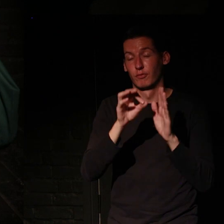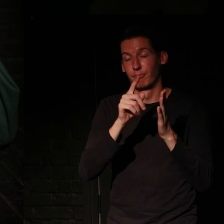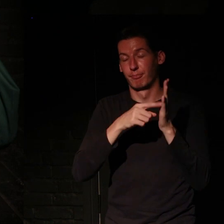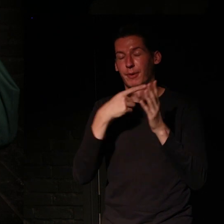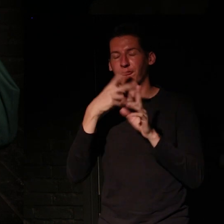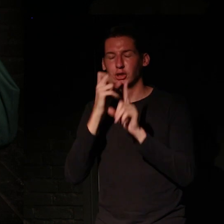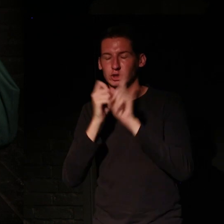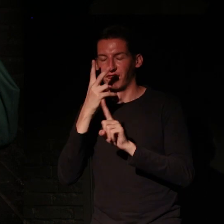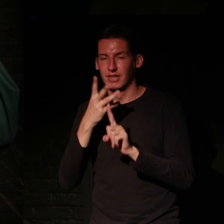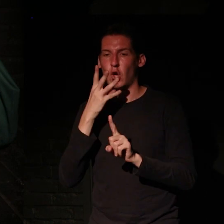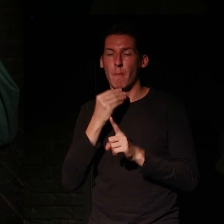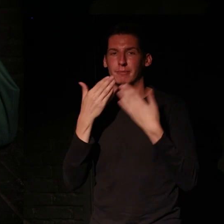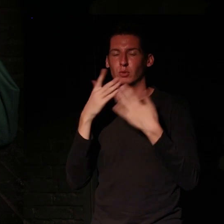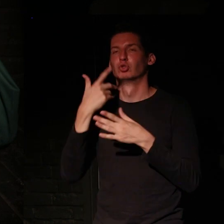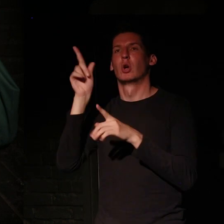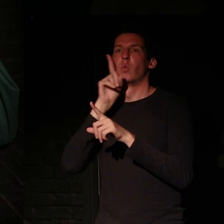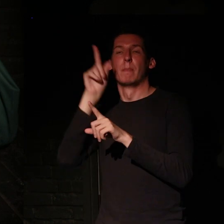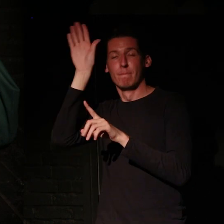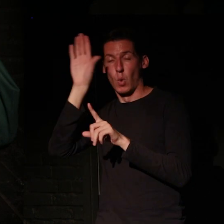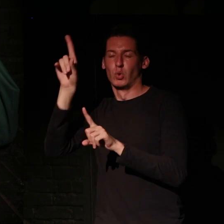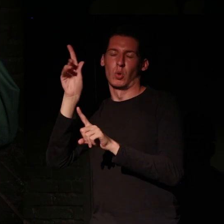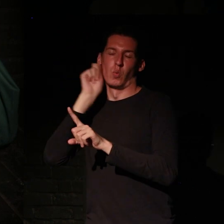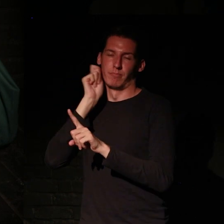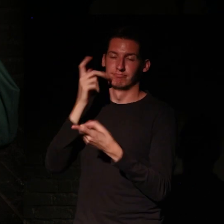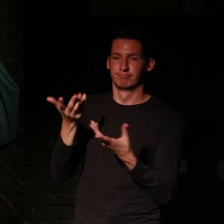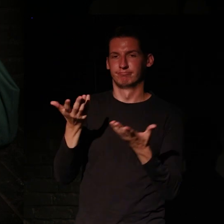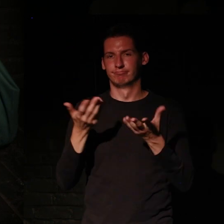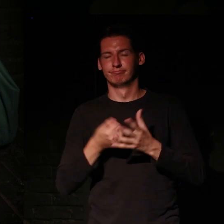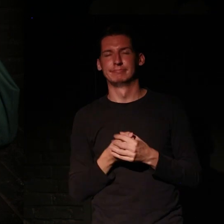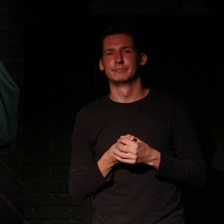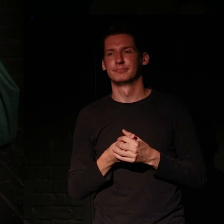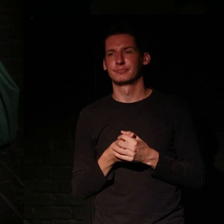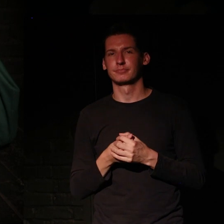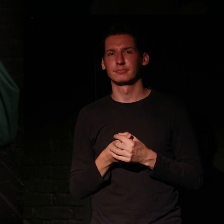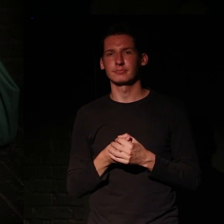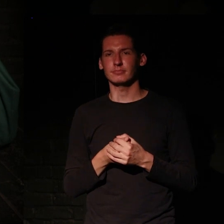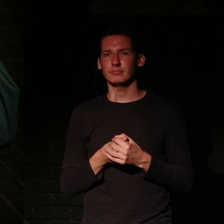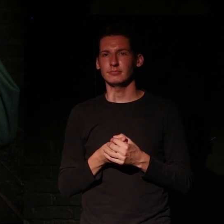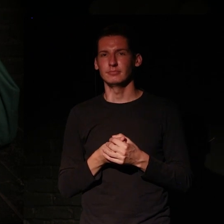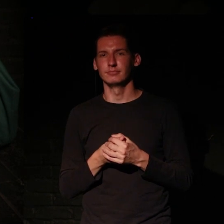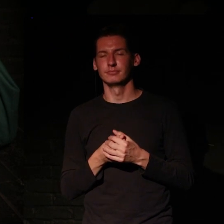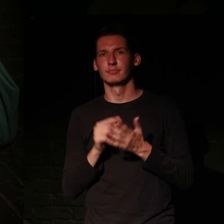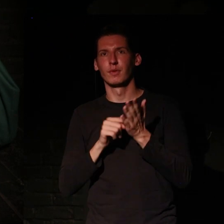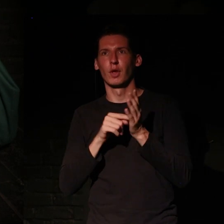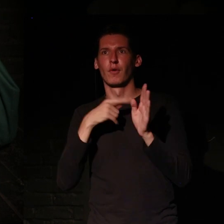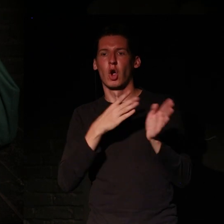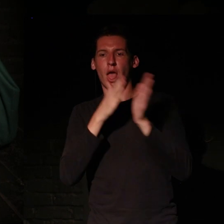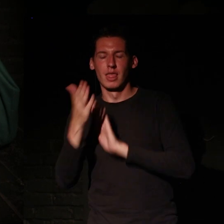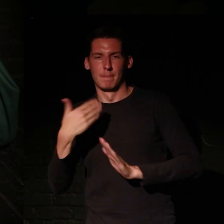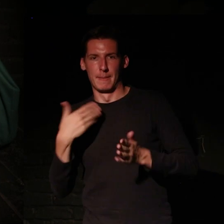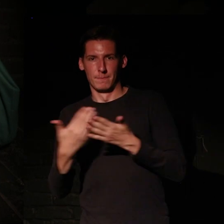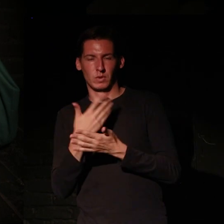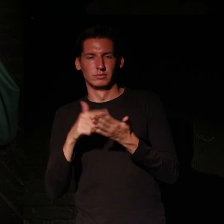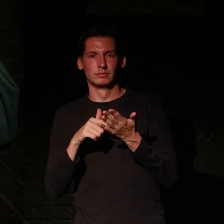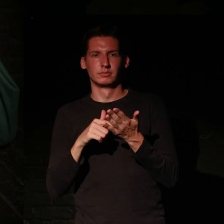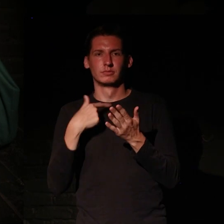tego pierwszego opisu stworzenia, który posługuje się tutaj kolejna taka uwaga, no,